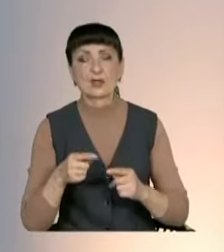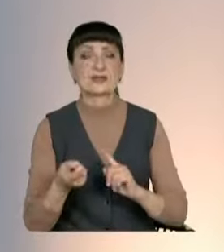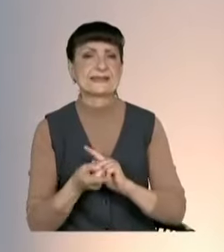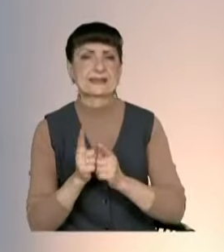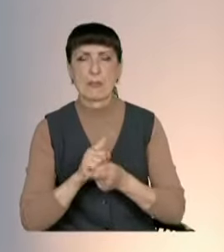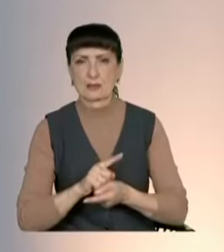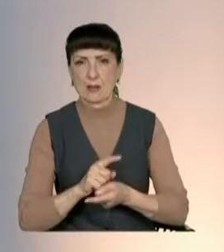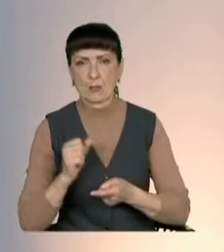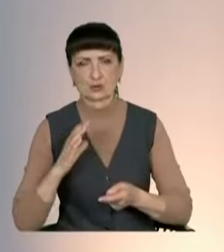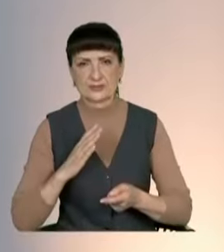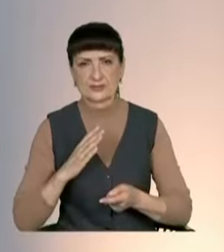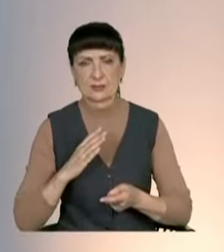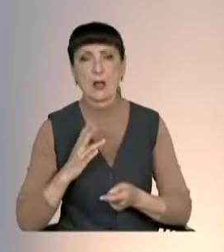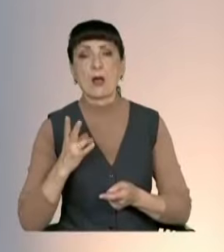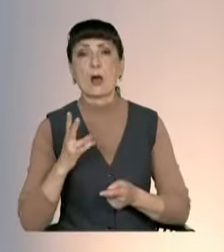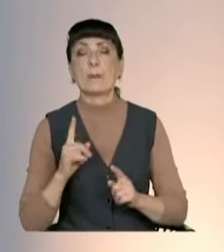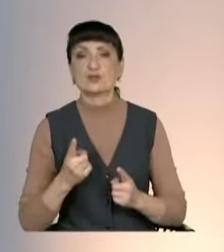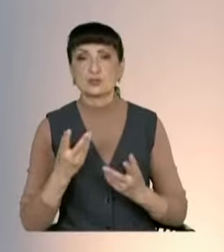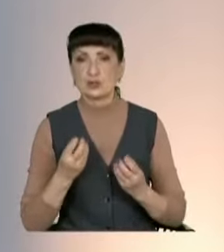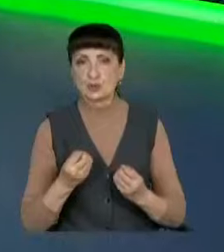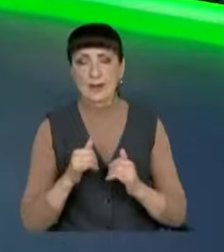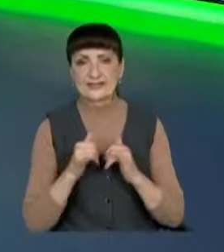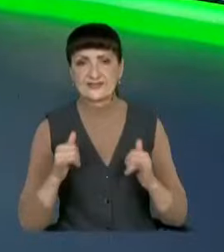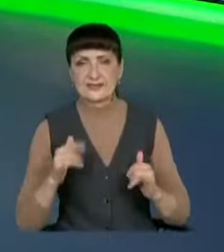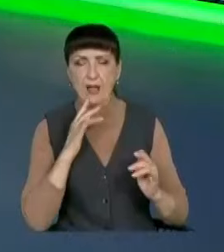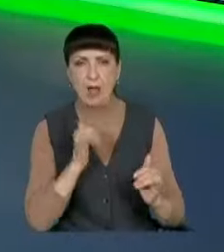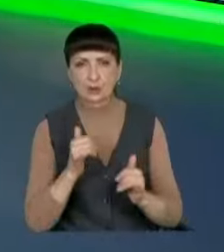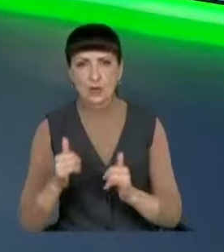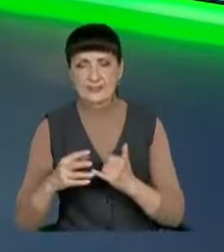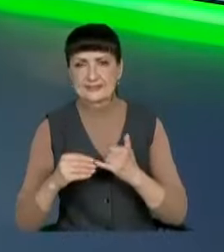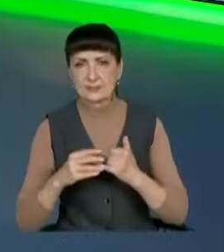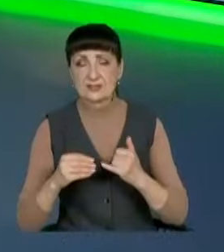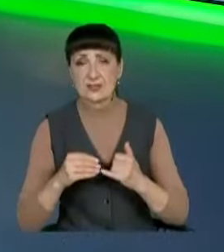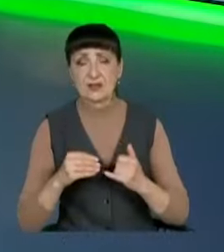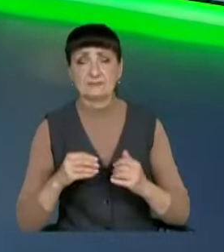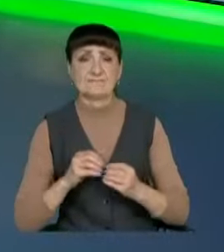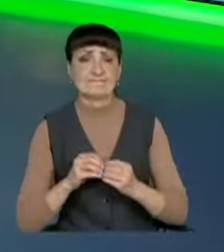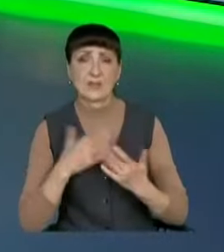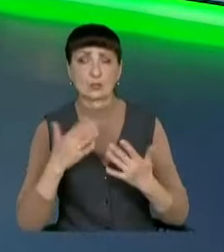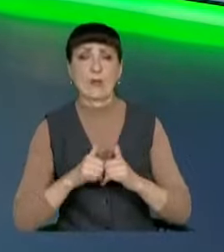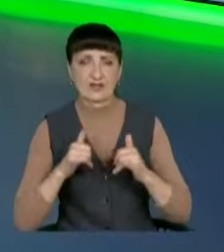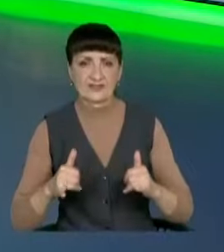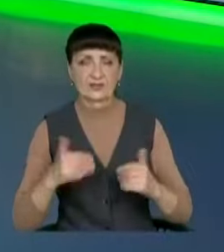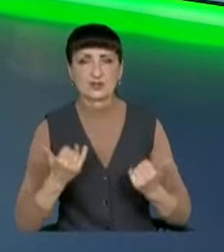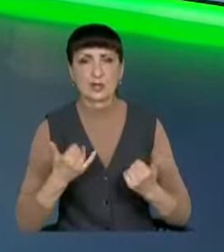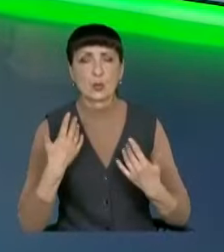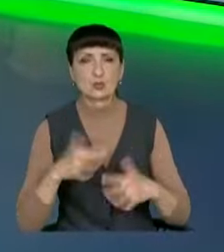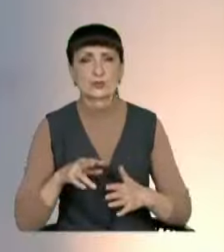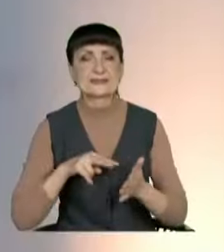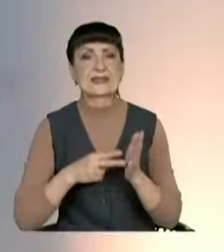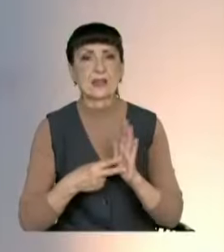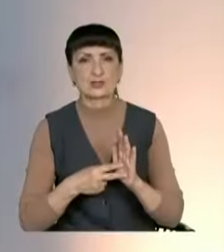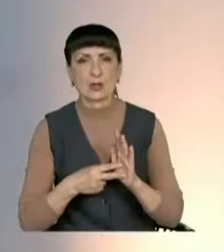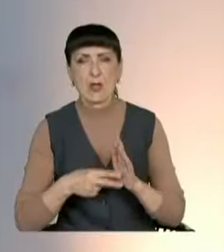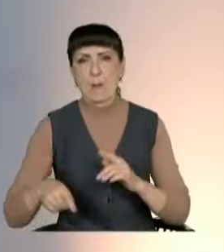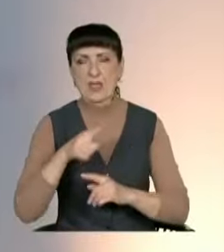замены. Тем более, что развитие орошаемого земледелия на месте не стоит. Мы знаем, что сейчас поставлена задача